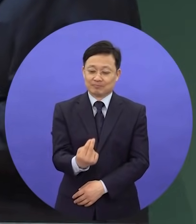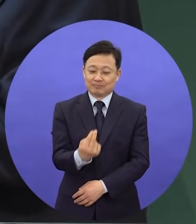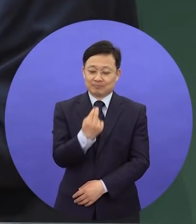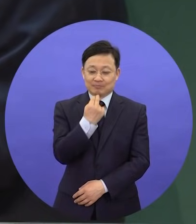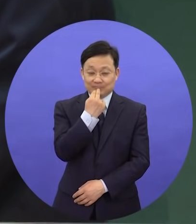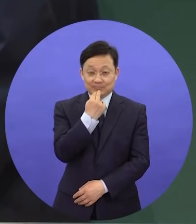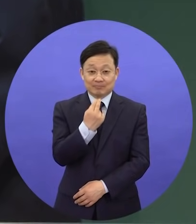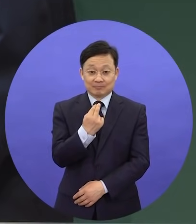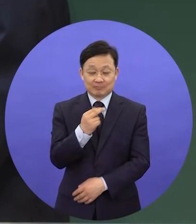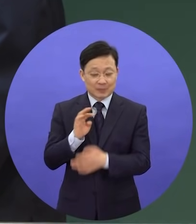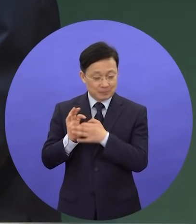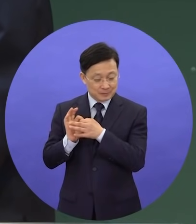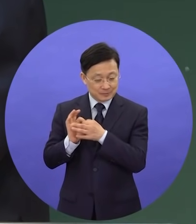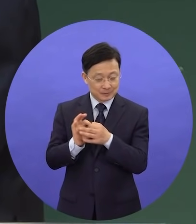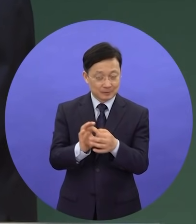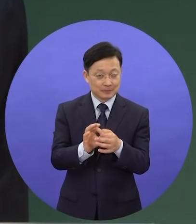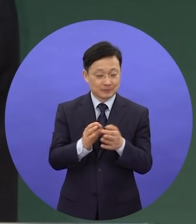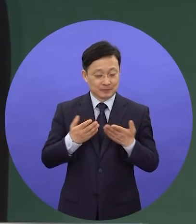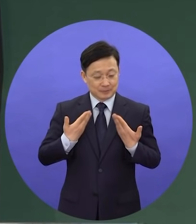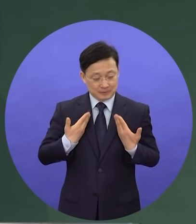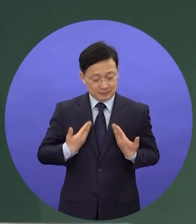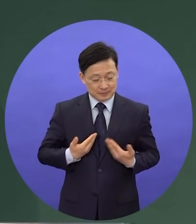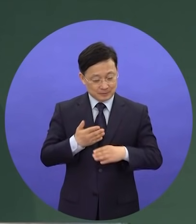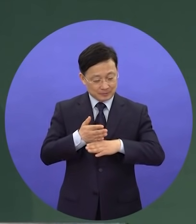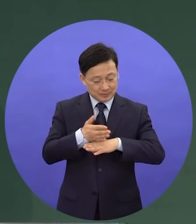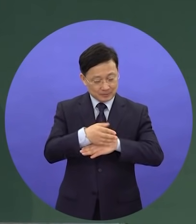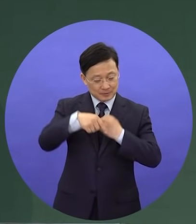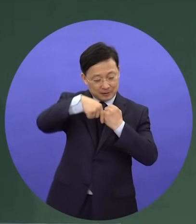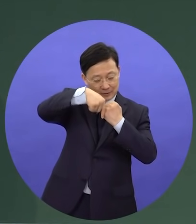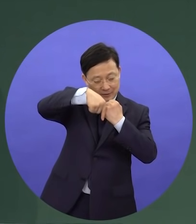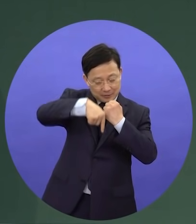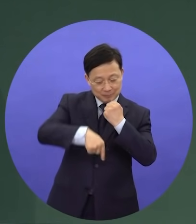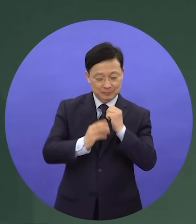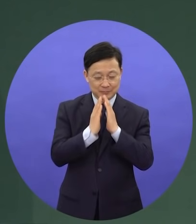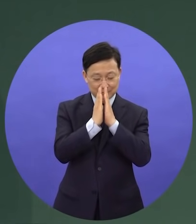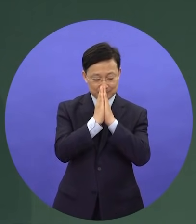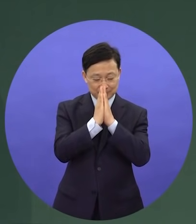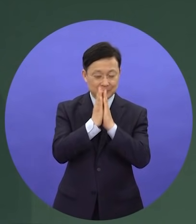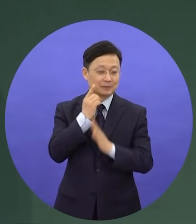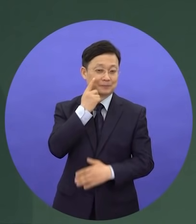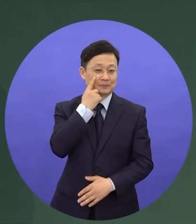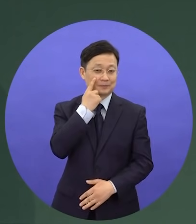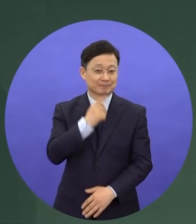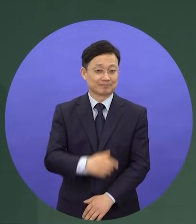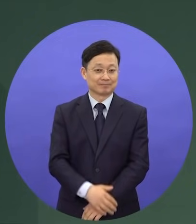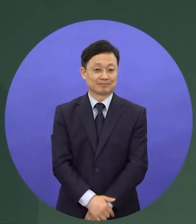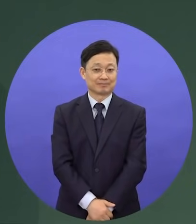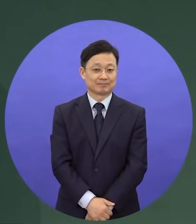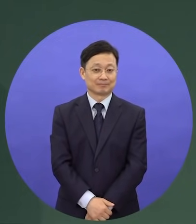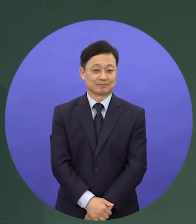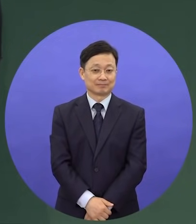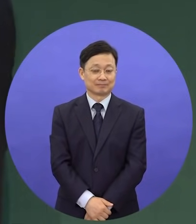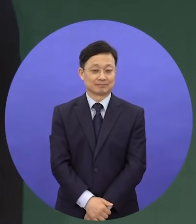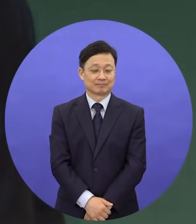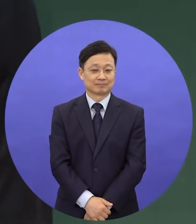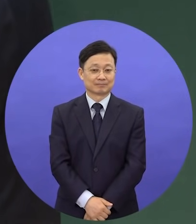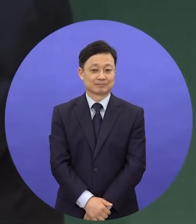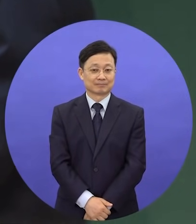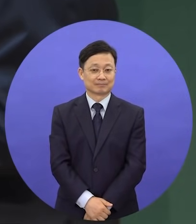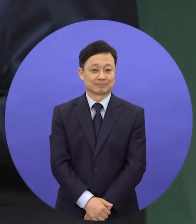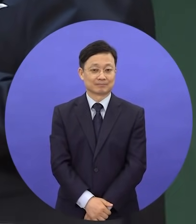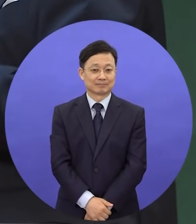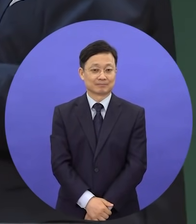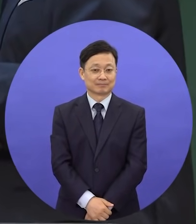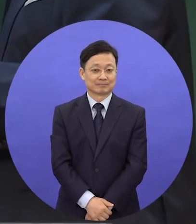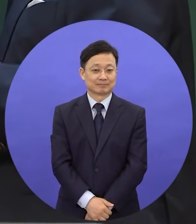겸 굉장히 천천히 하는 깊은 기도를 시작하세요. And as you do that, you're taking in the fresh air as well. And so you are very slowly breathing